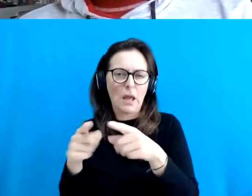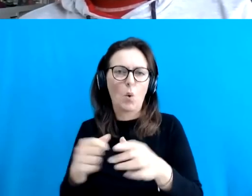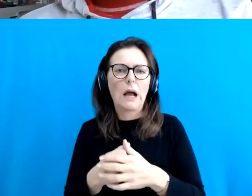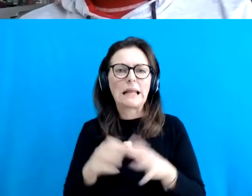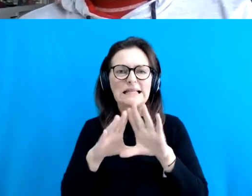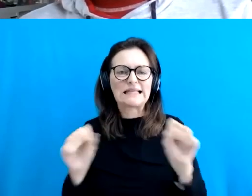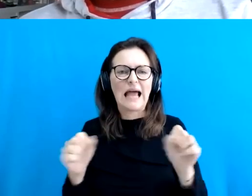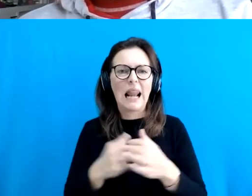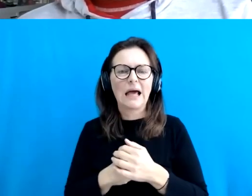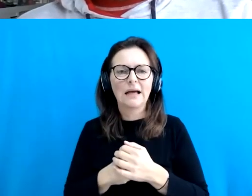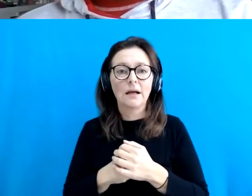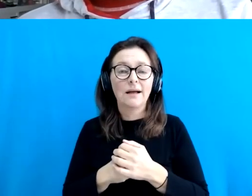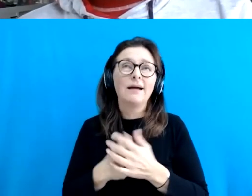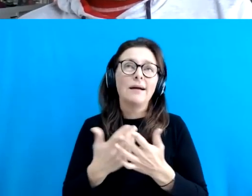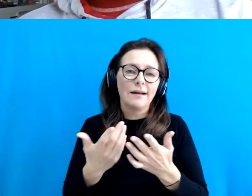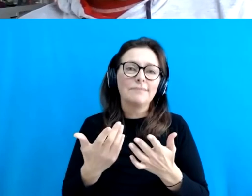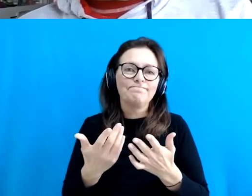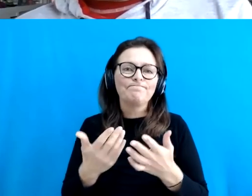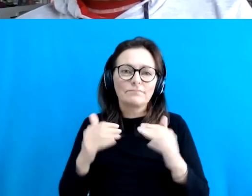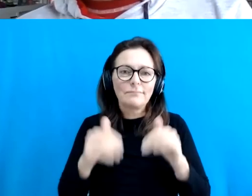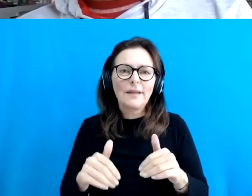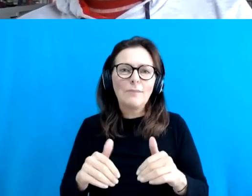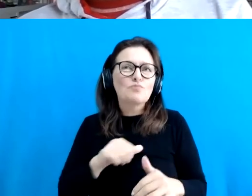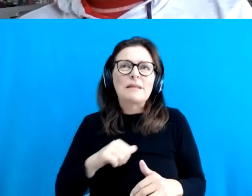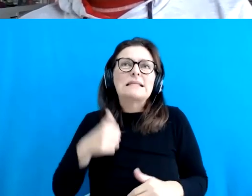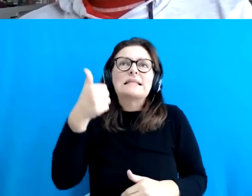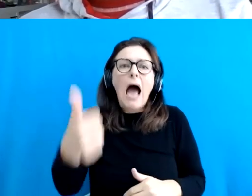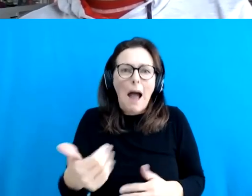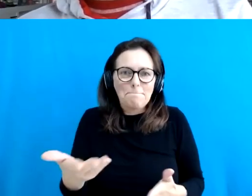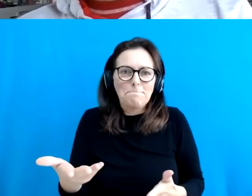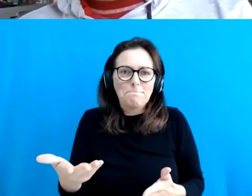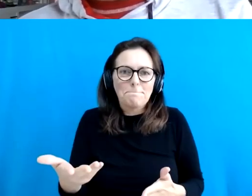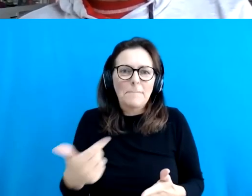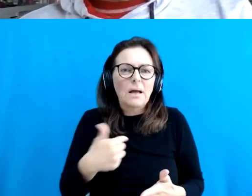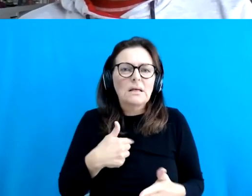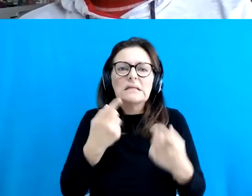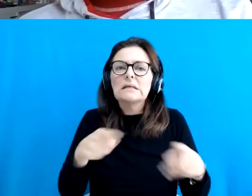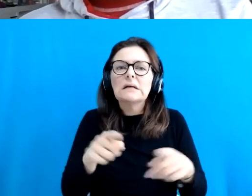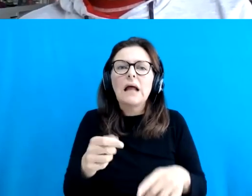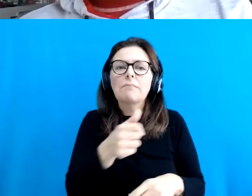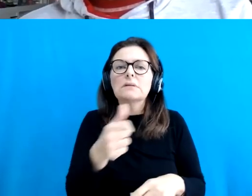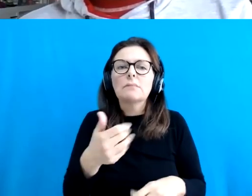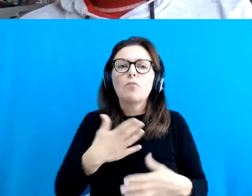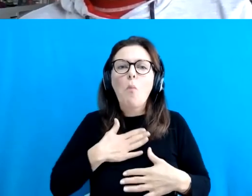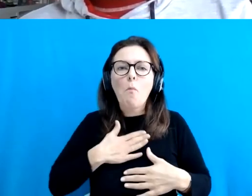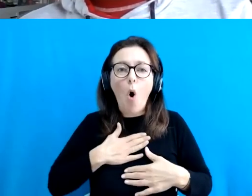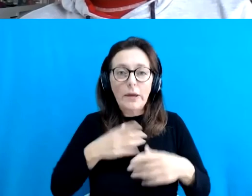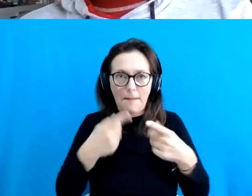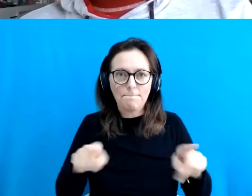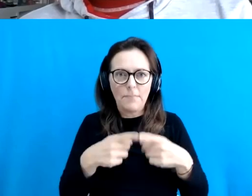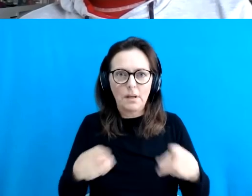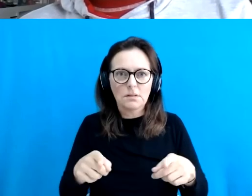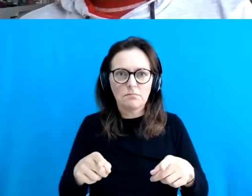Je, pravim bi, kar moraš biti sam, moraš se, jaz igram samo svoje pesme. Ljudje danes pričakujejo, da ti